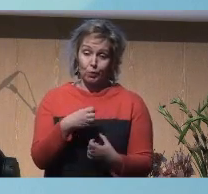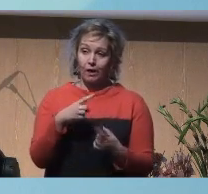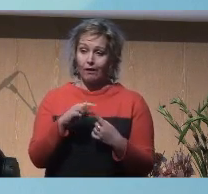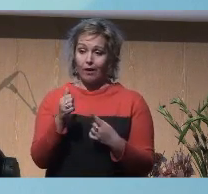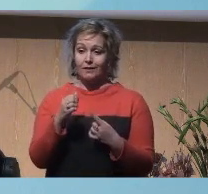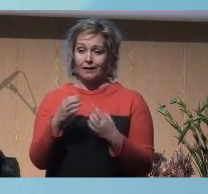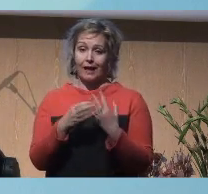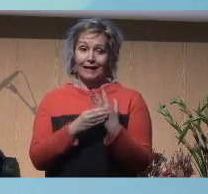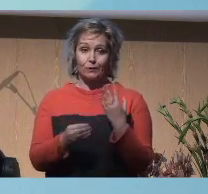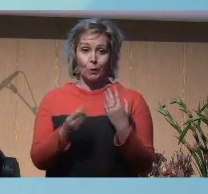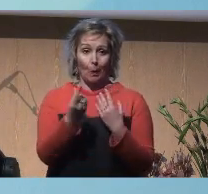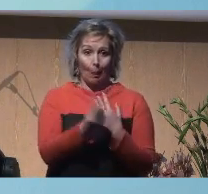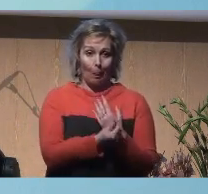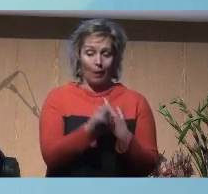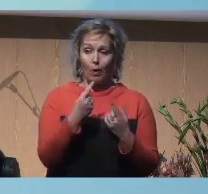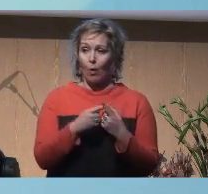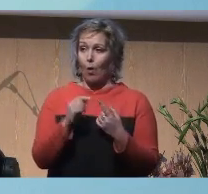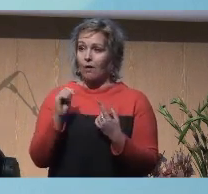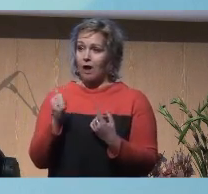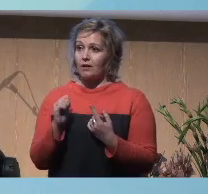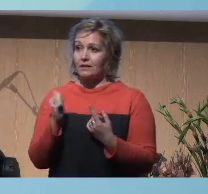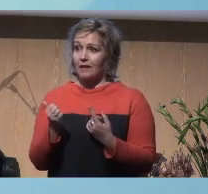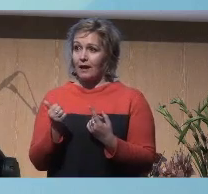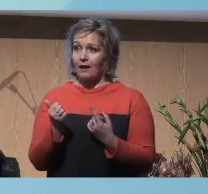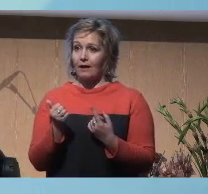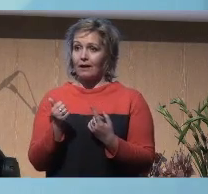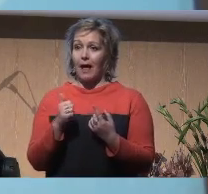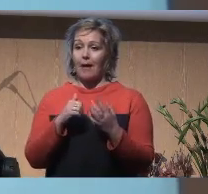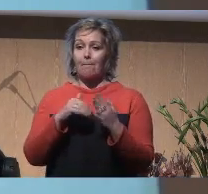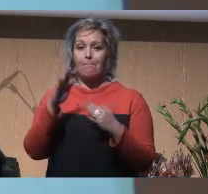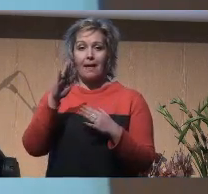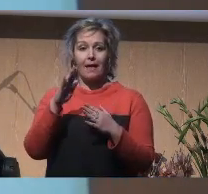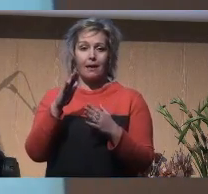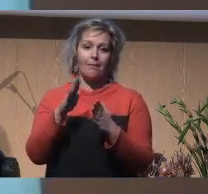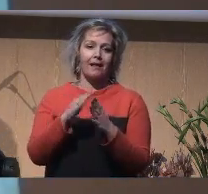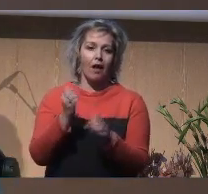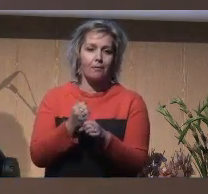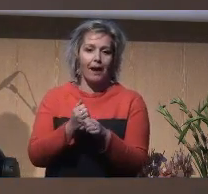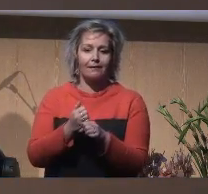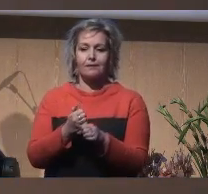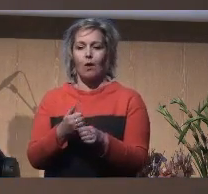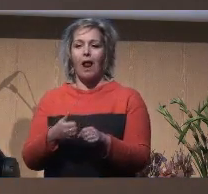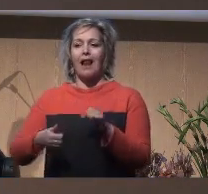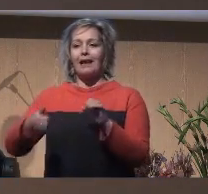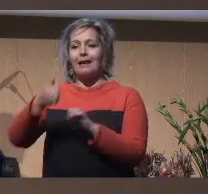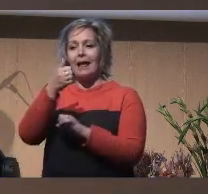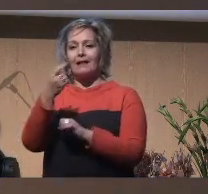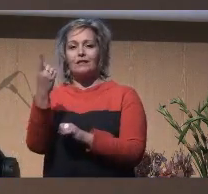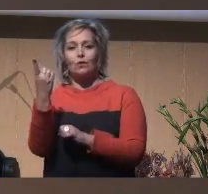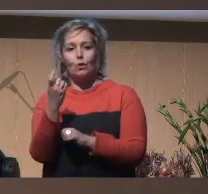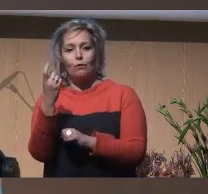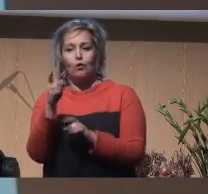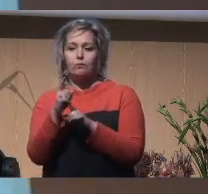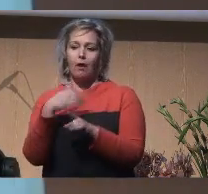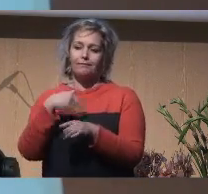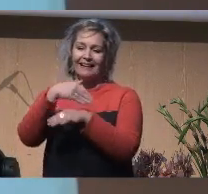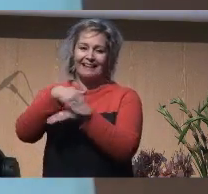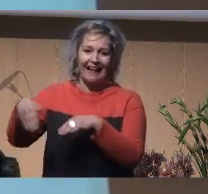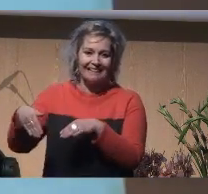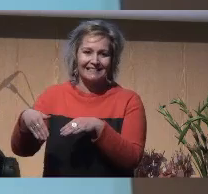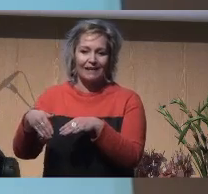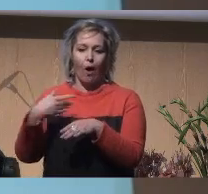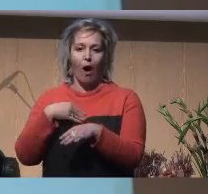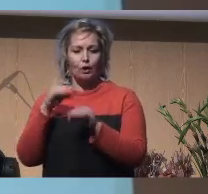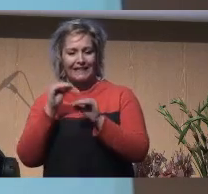kanskje ressursknapphet, kanskje medarbeidere, ledelsesutfordringer som går på å sette grenser eller å gi